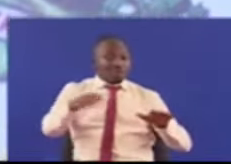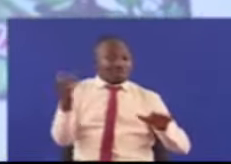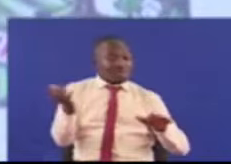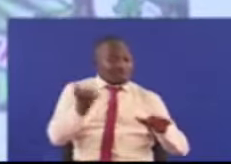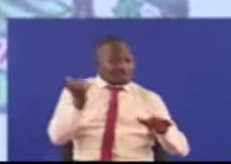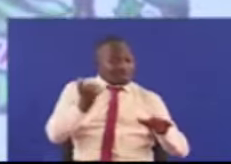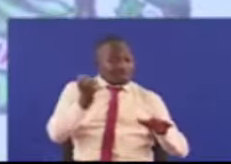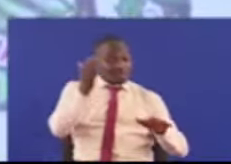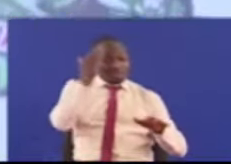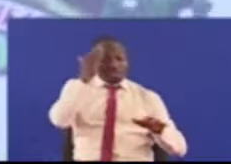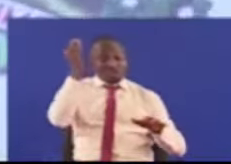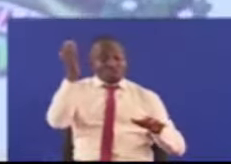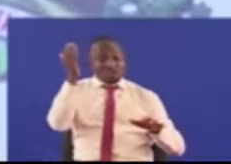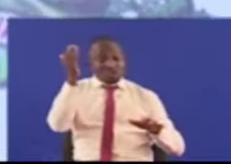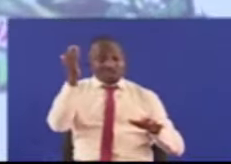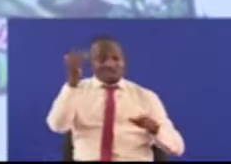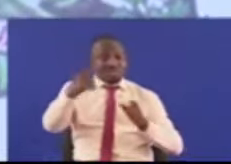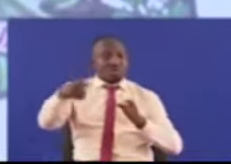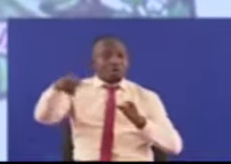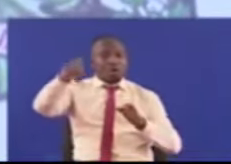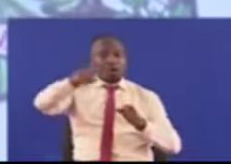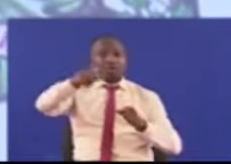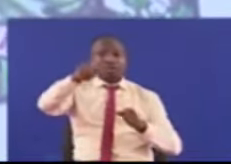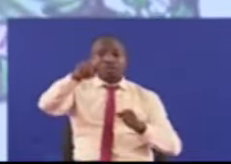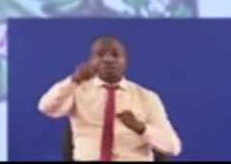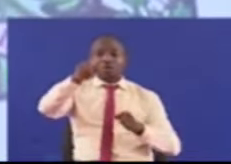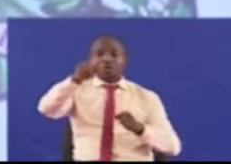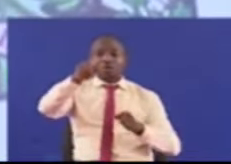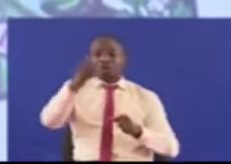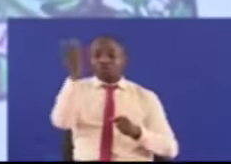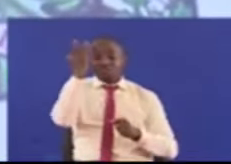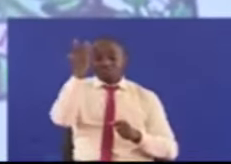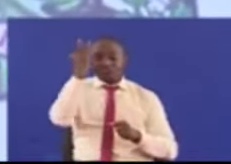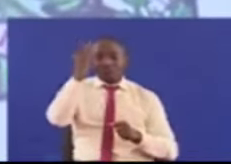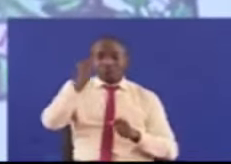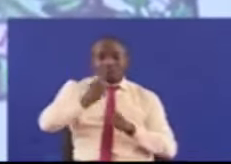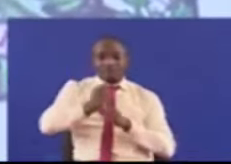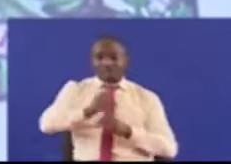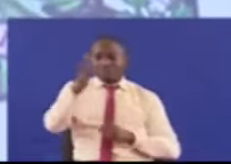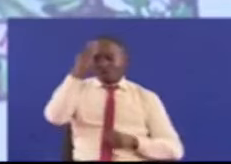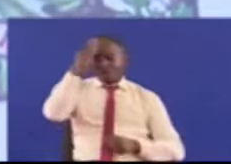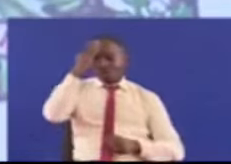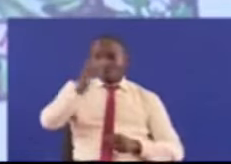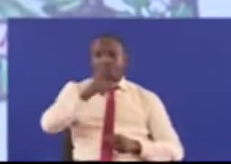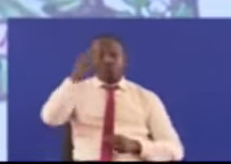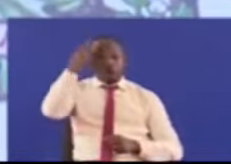kama niseme imeleta ujuaji, hata mtu asiyelijua jambo analisema vile analijua sana.